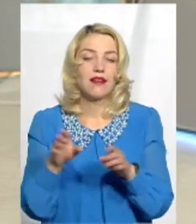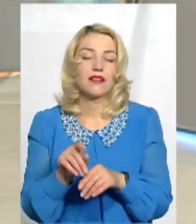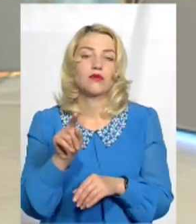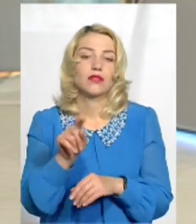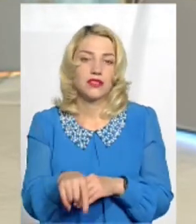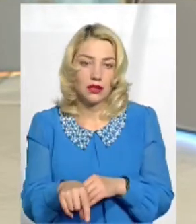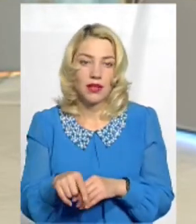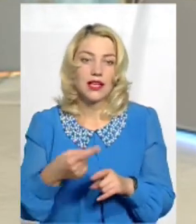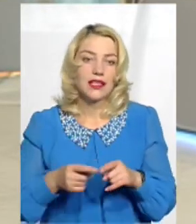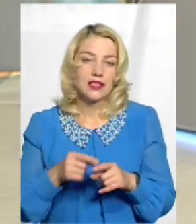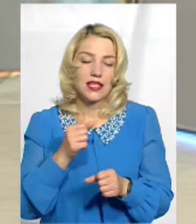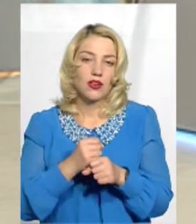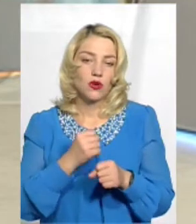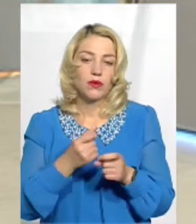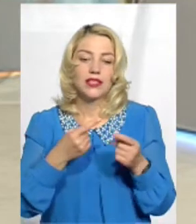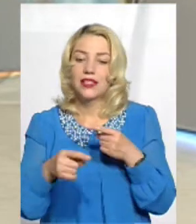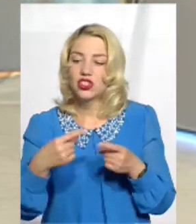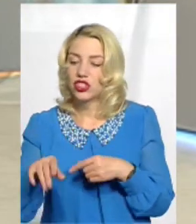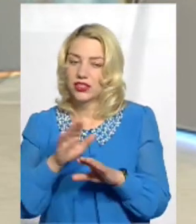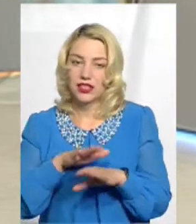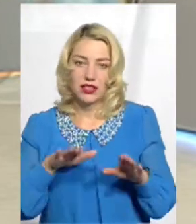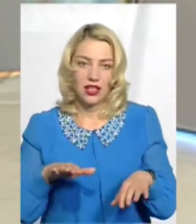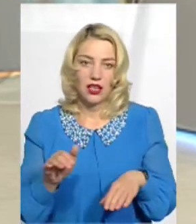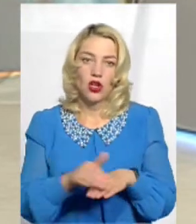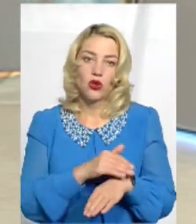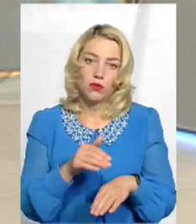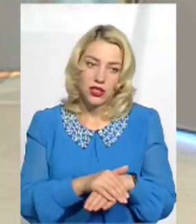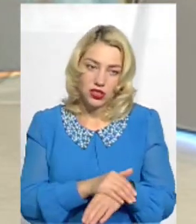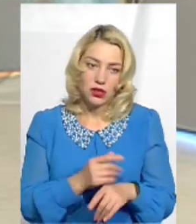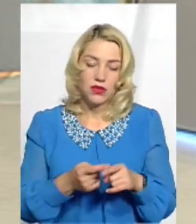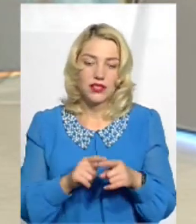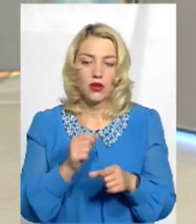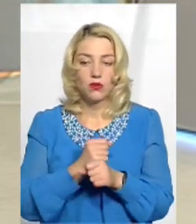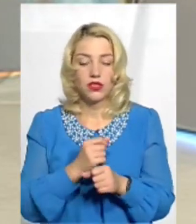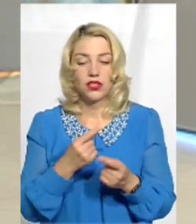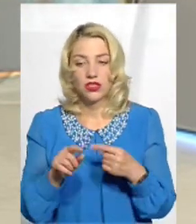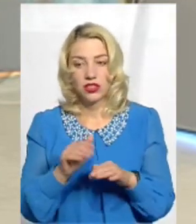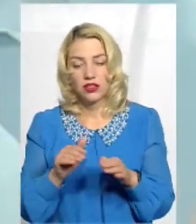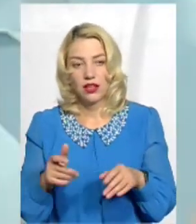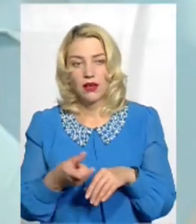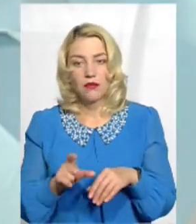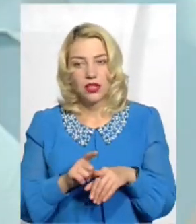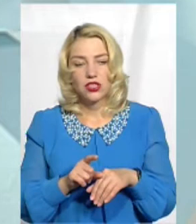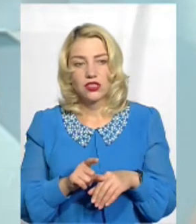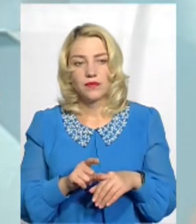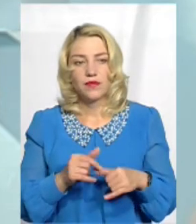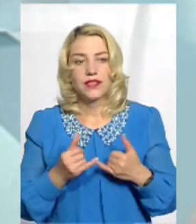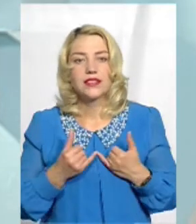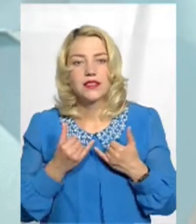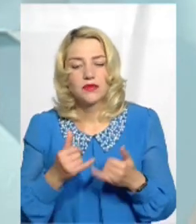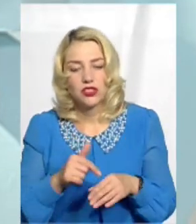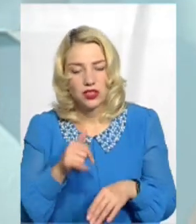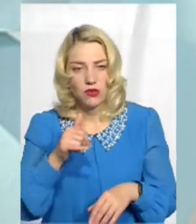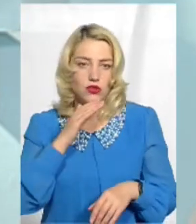тим це робить інших дітей добрішими, це робить інших дітей більш співчутливішими